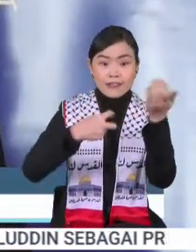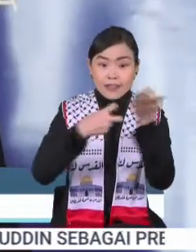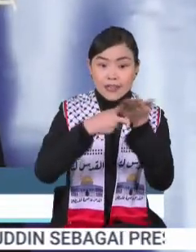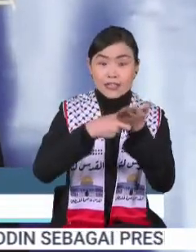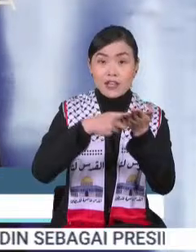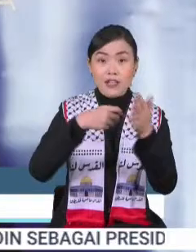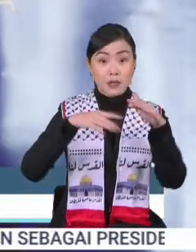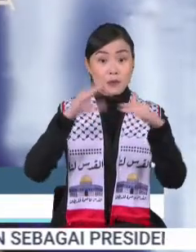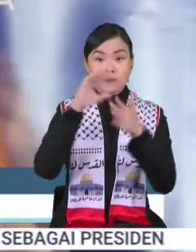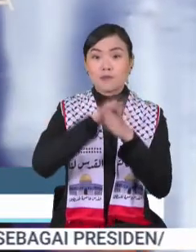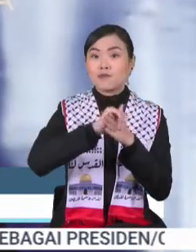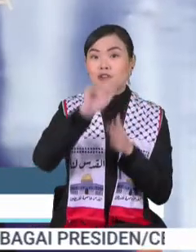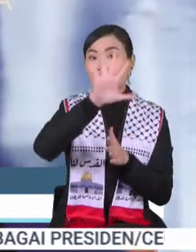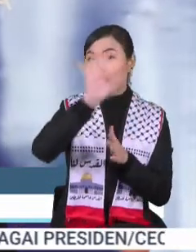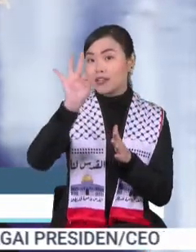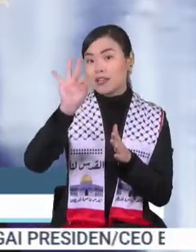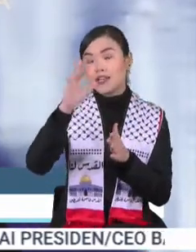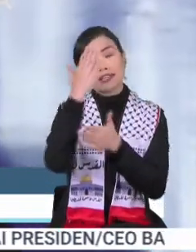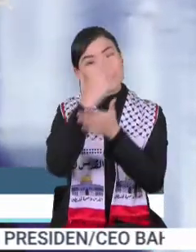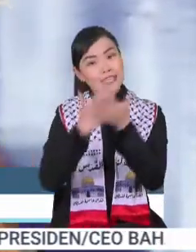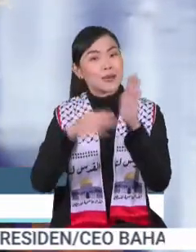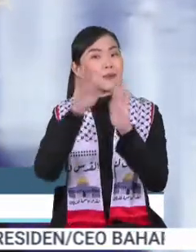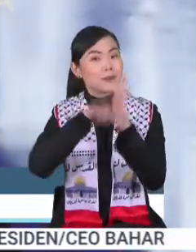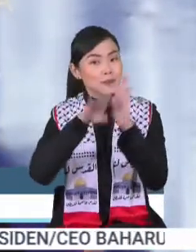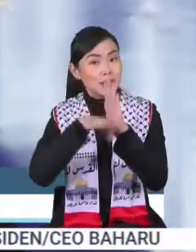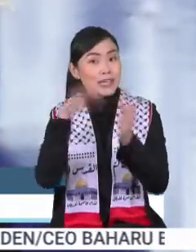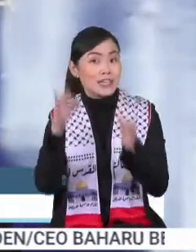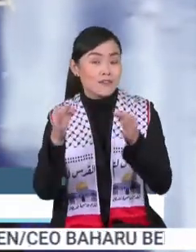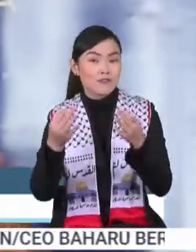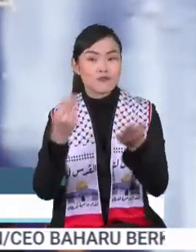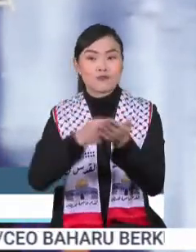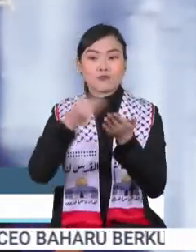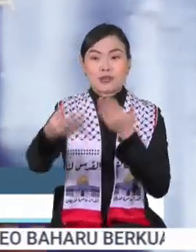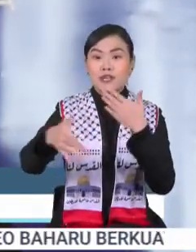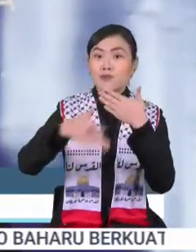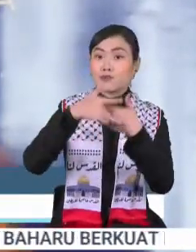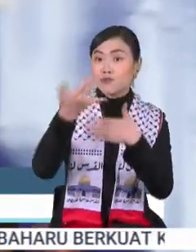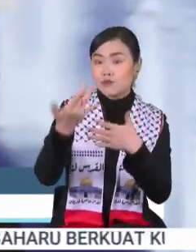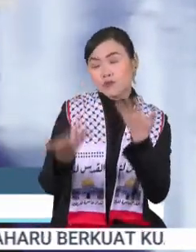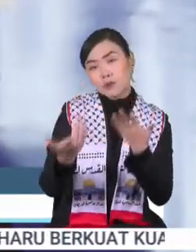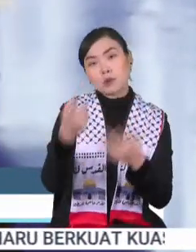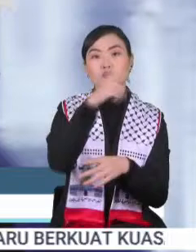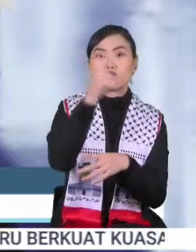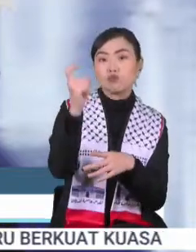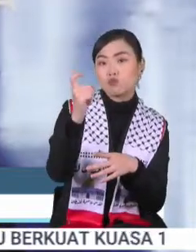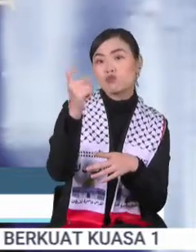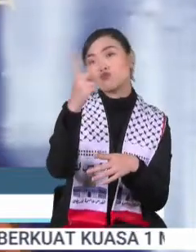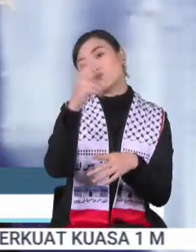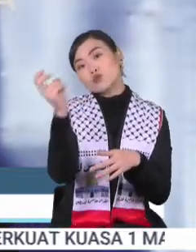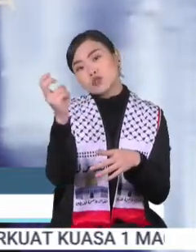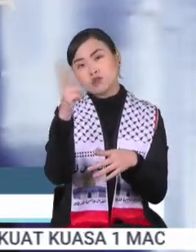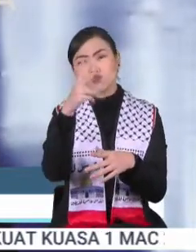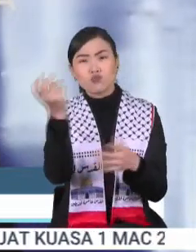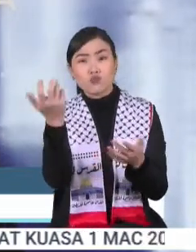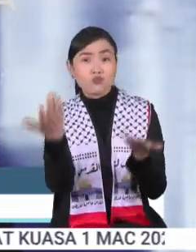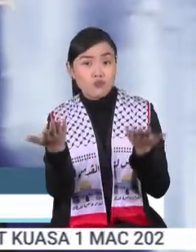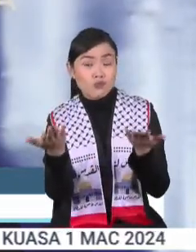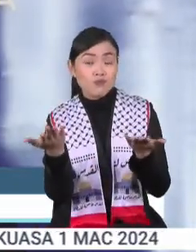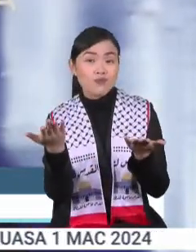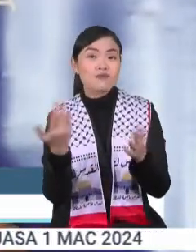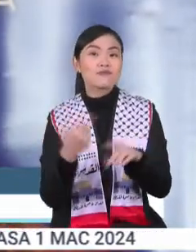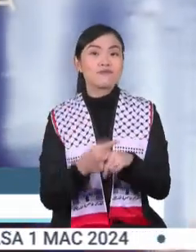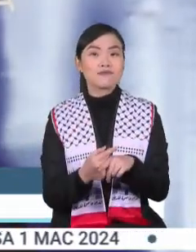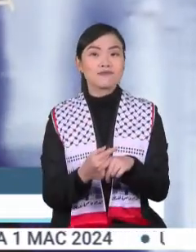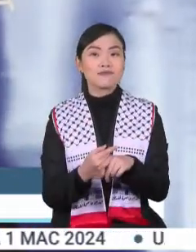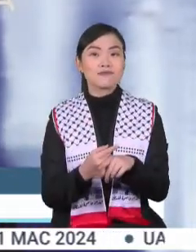599 ada yang lebih murah kalau you beli lebih awal mungkin yang r r ataupun R300